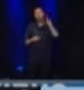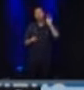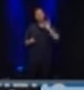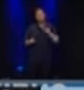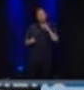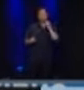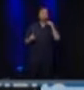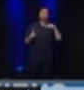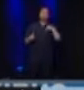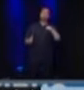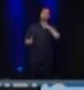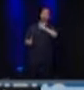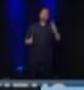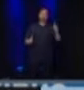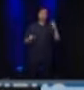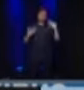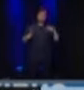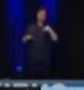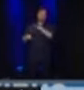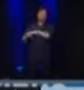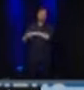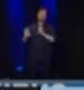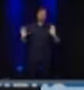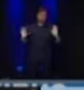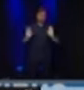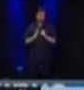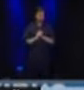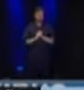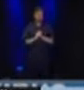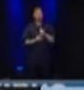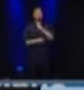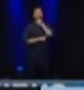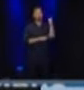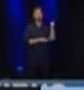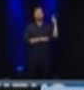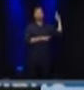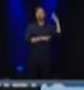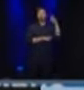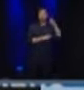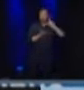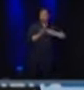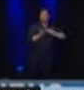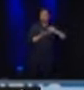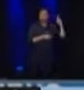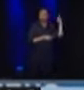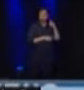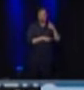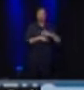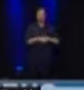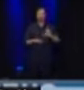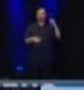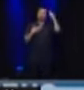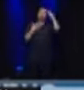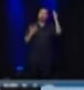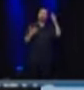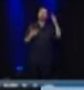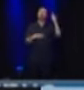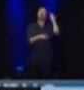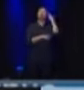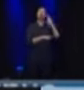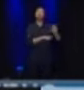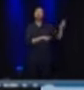inacceptable. On va passer à la prochaine question, la presse. Oui, bonjour. Donc, à Laval, on voit une